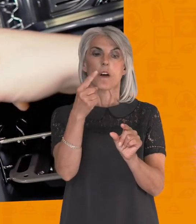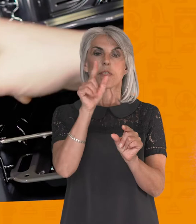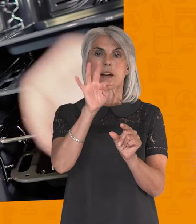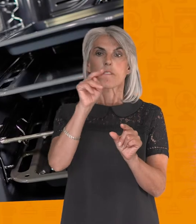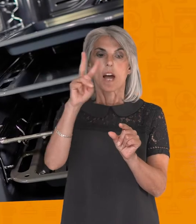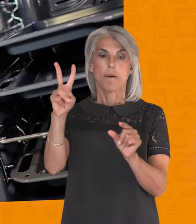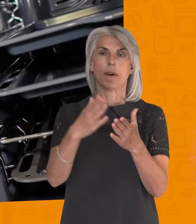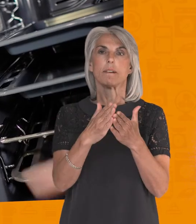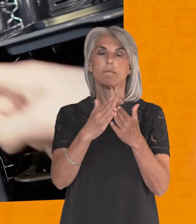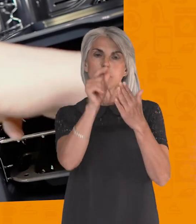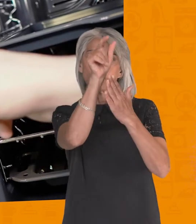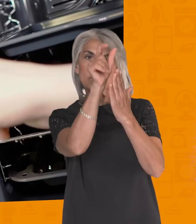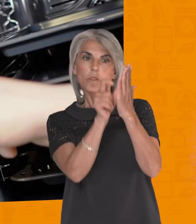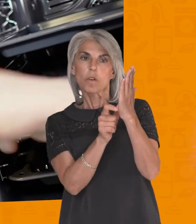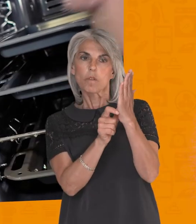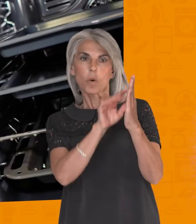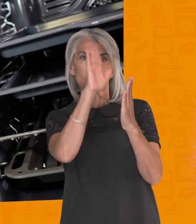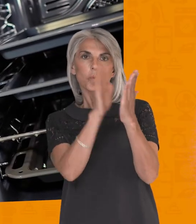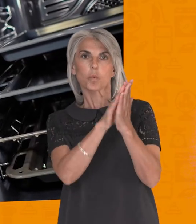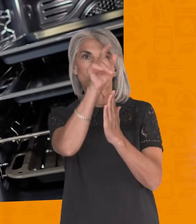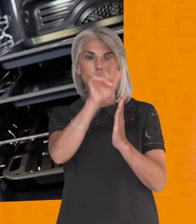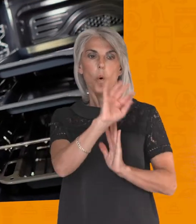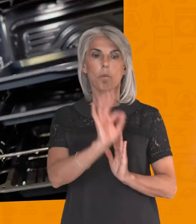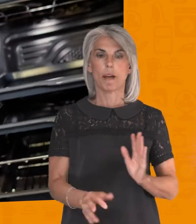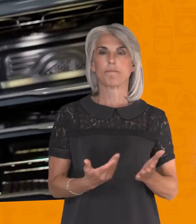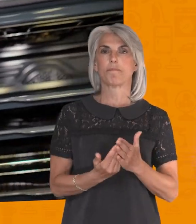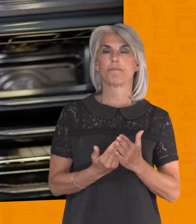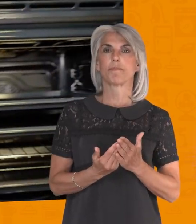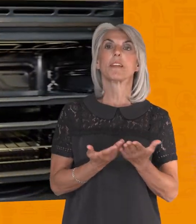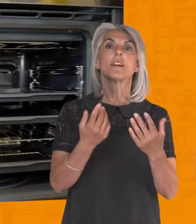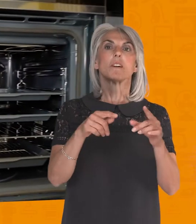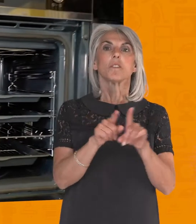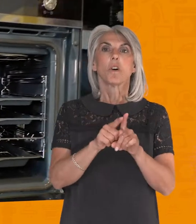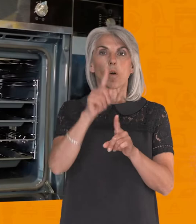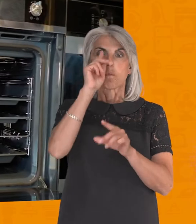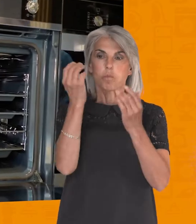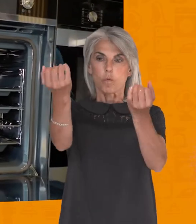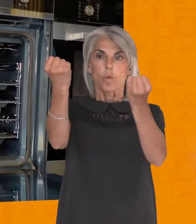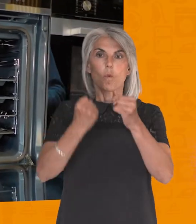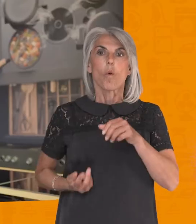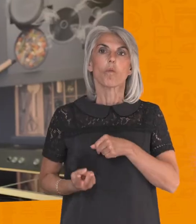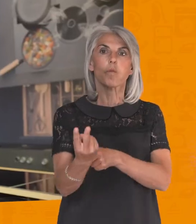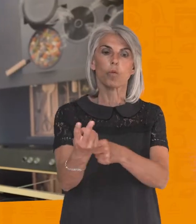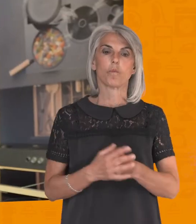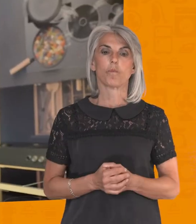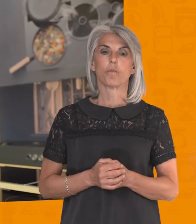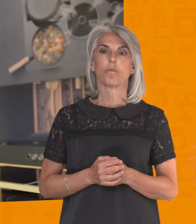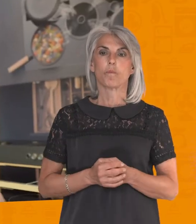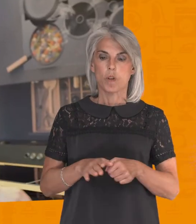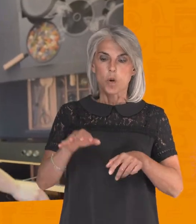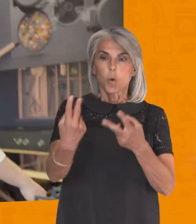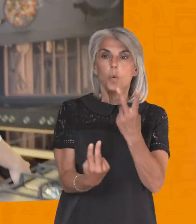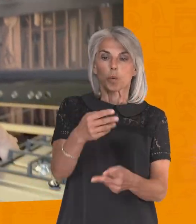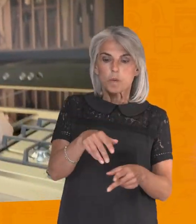nsl serial number et vous avez tous le numéro de série de votre appareil pour les fours intégrer les tags de cuisson